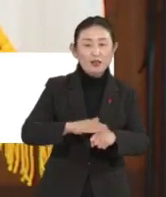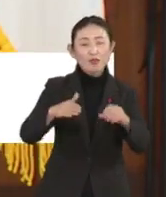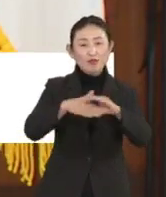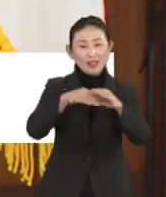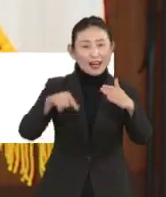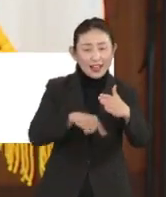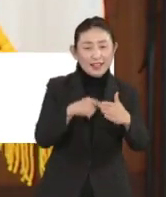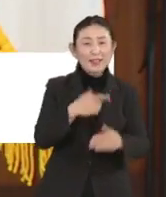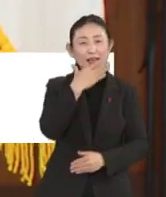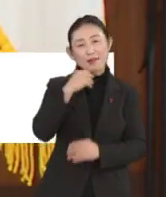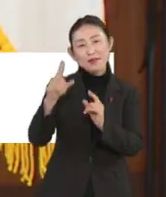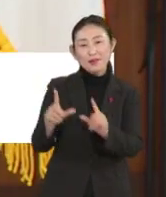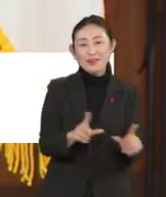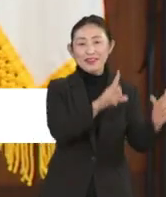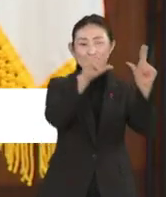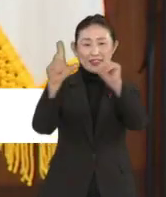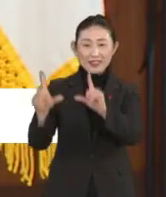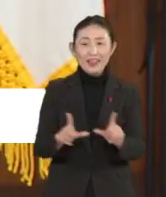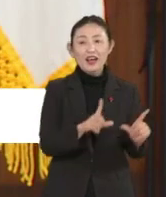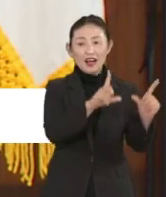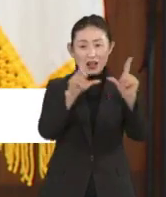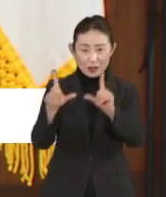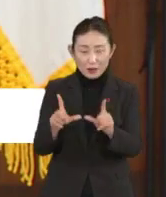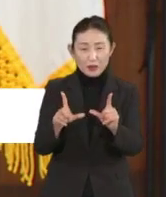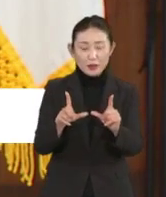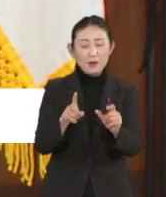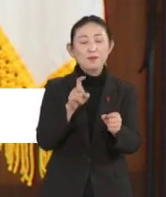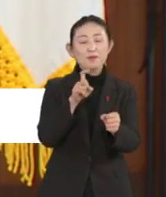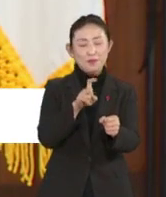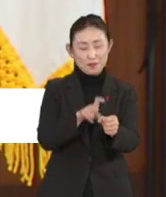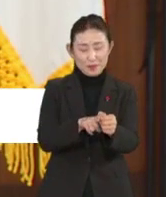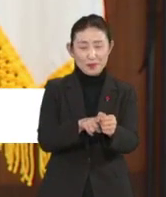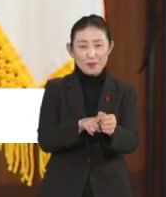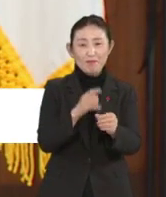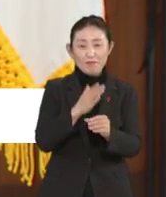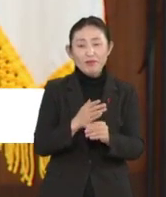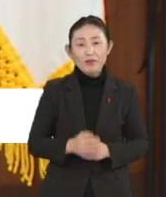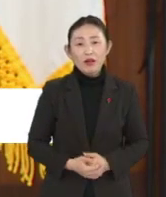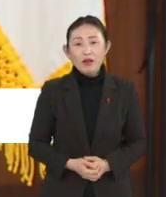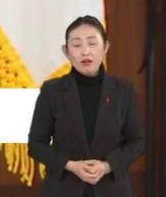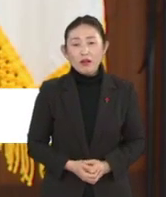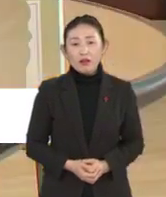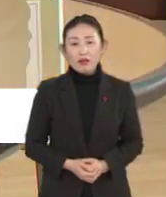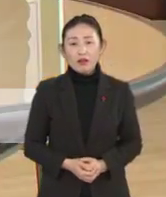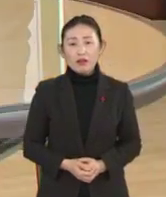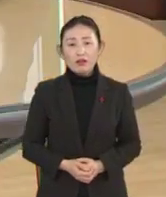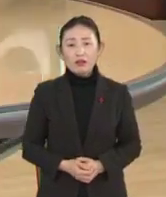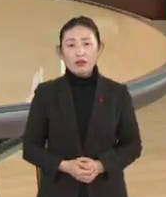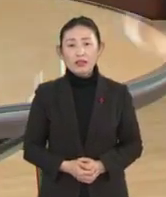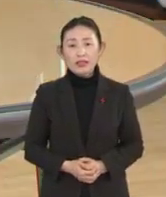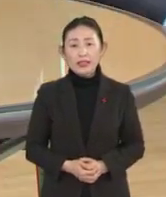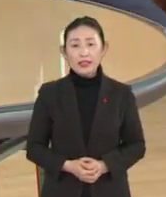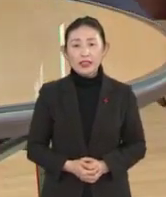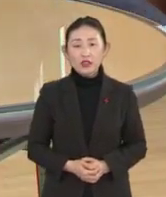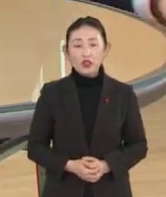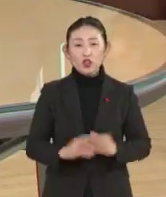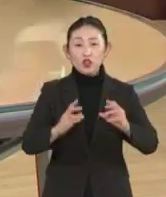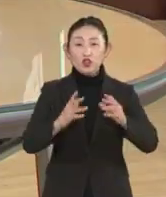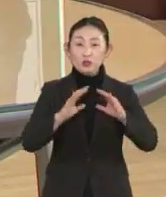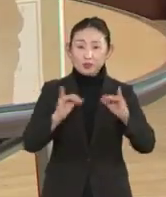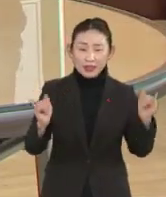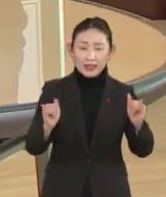속에서 행복하게 살 수 있는 그런 서천군을 그림을 그려보겠습니다 무엇보다